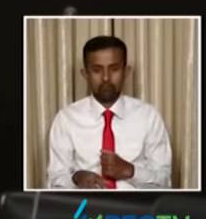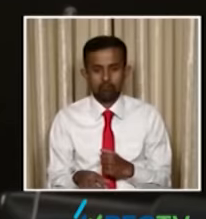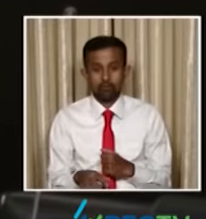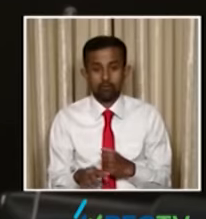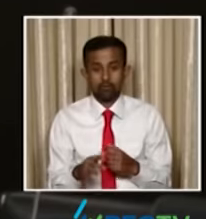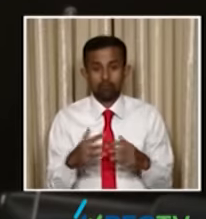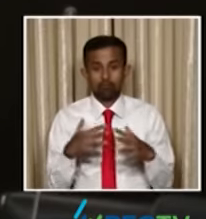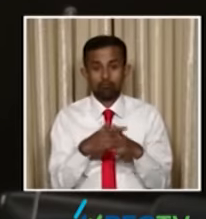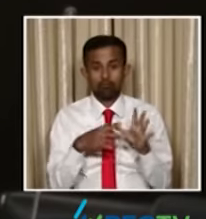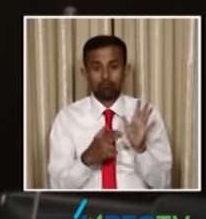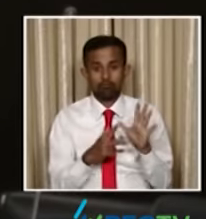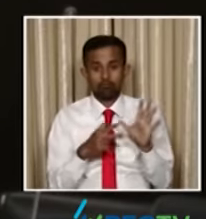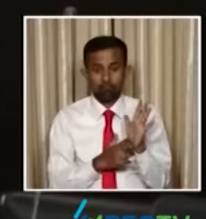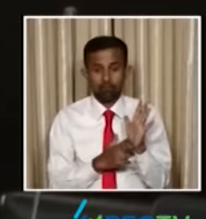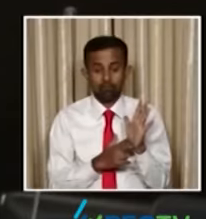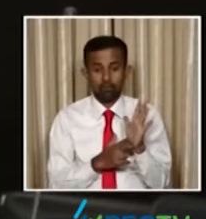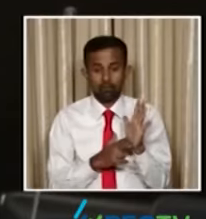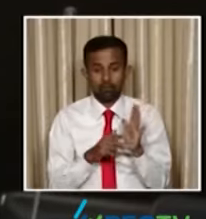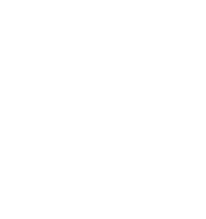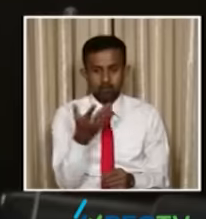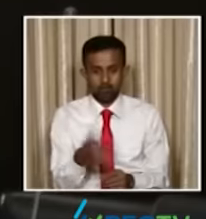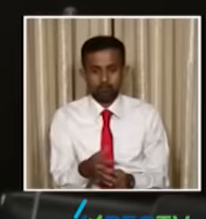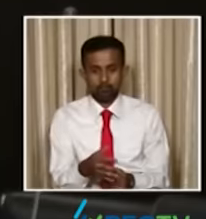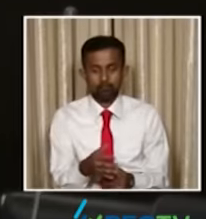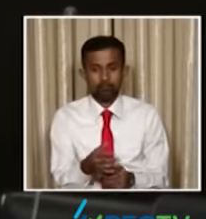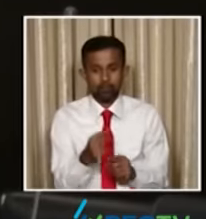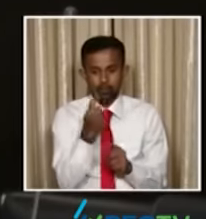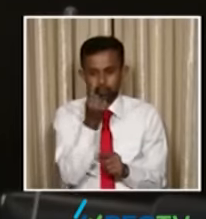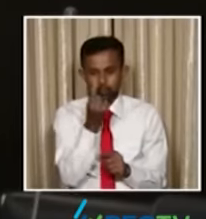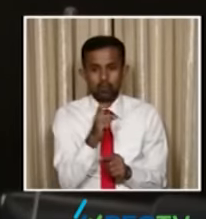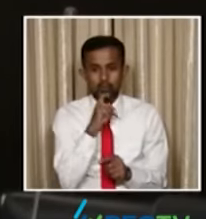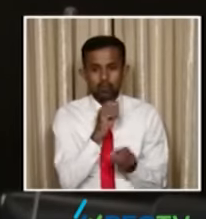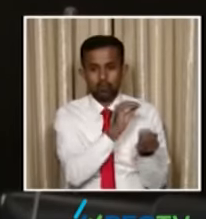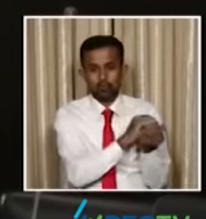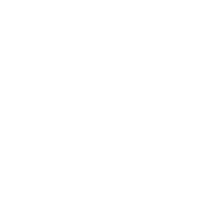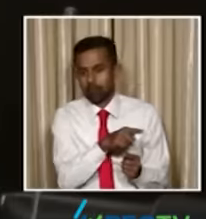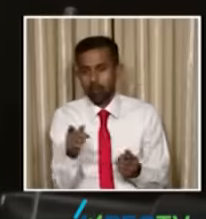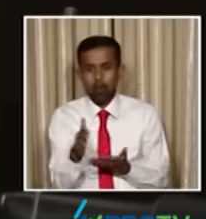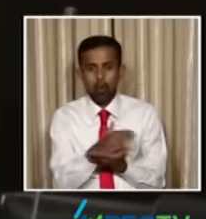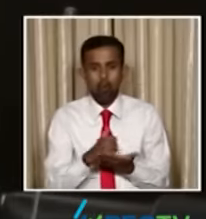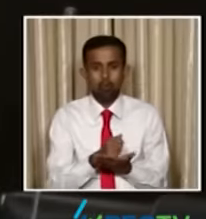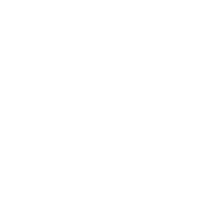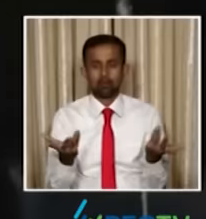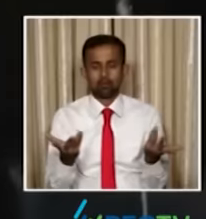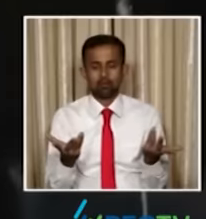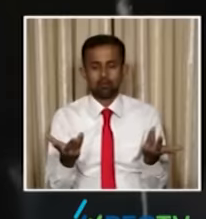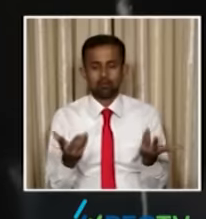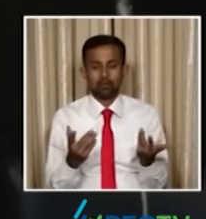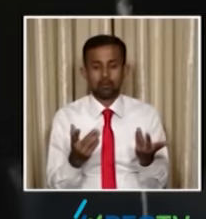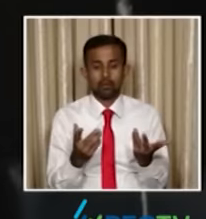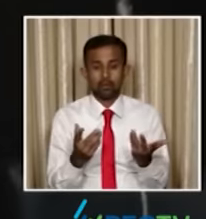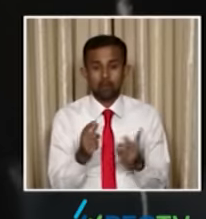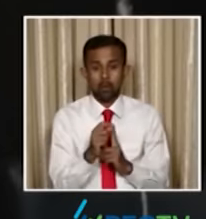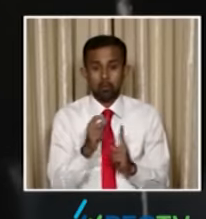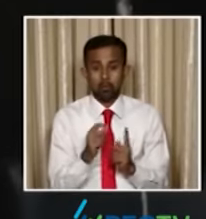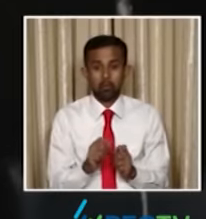වනාත විල්ලුවේ අපි ඉන්සිනරේට් එකක් දැන් හයි කරනවා. සාම්පල්යක් උසාවි තියලා අනිත් ඒවා ඔක්කොම එහෙට අරලා පුච්චනවා. විවස්ථාදායක